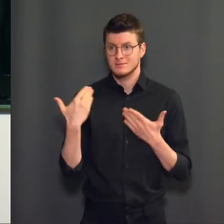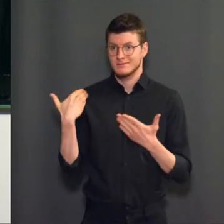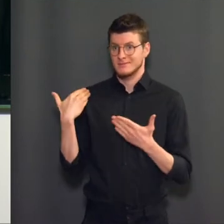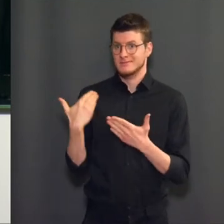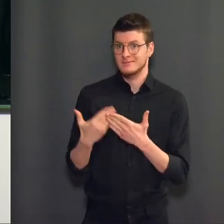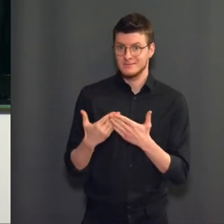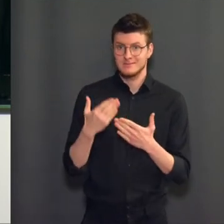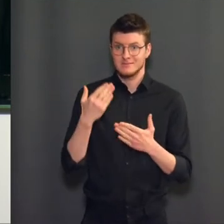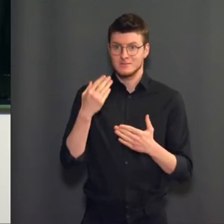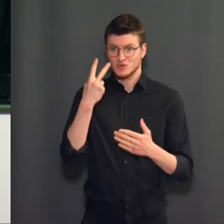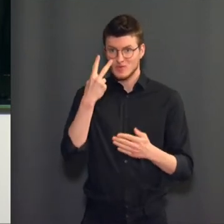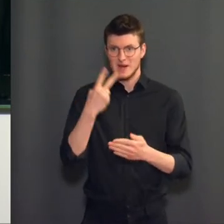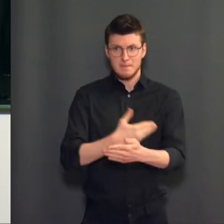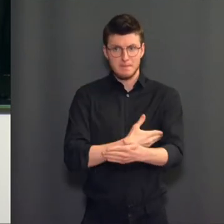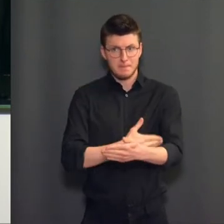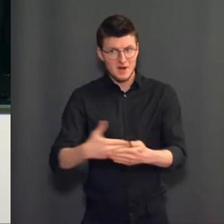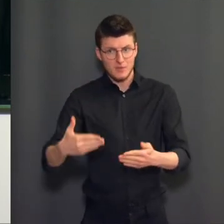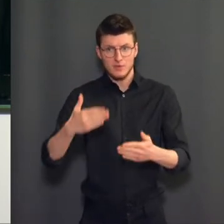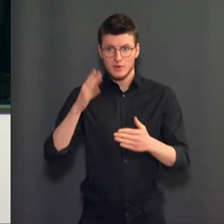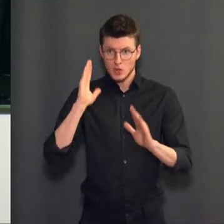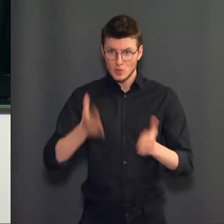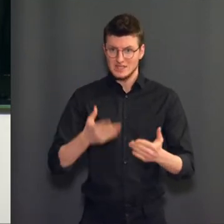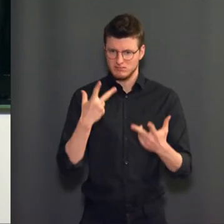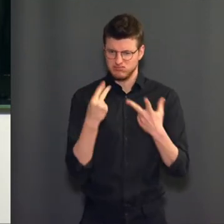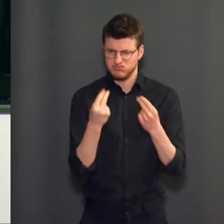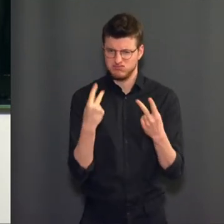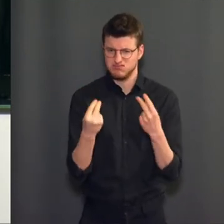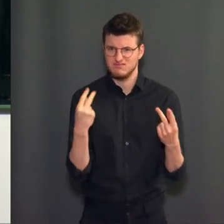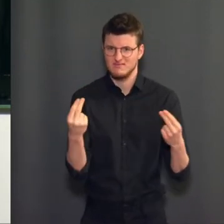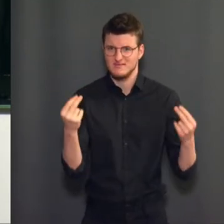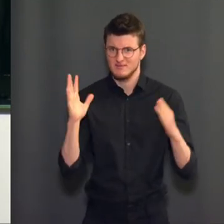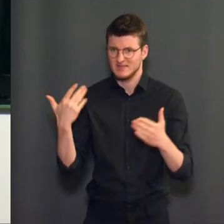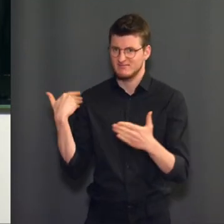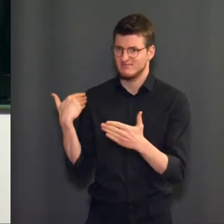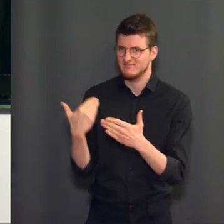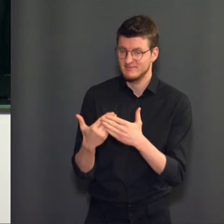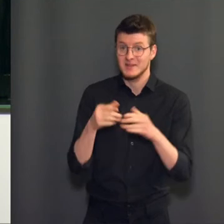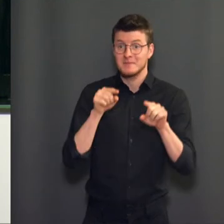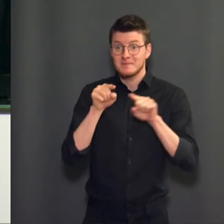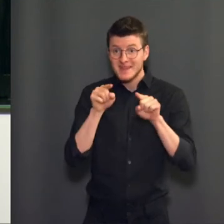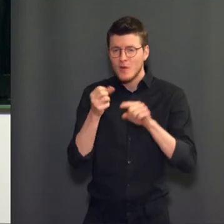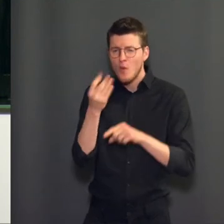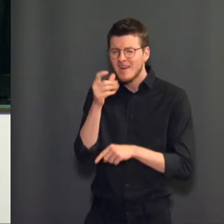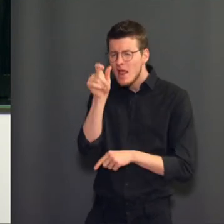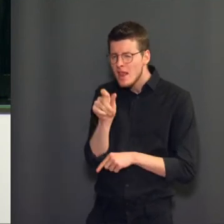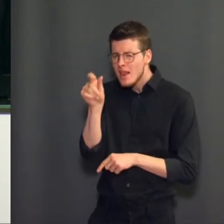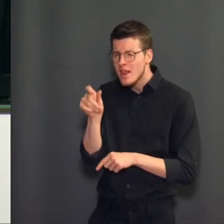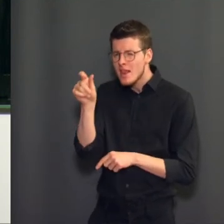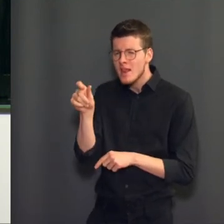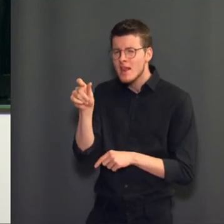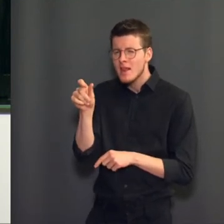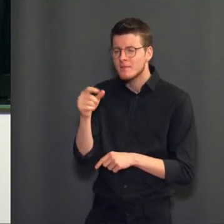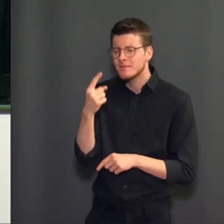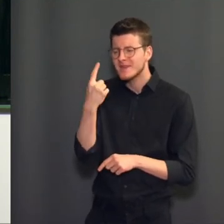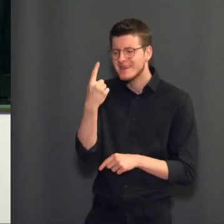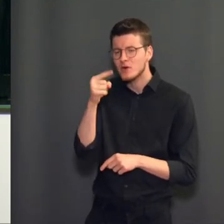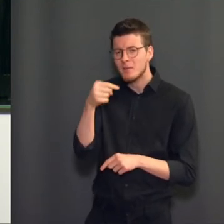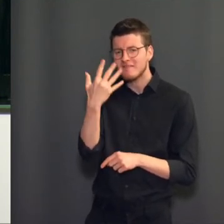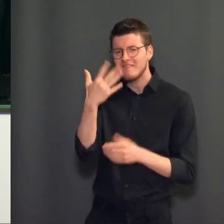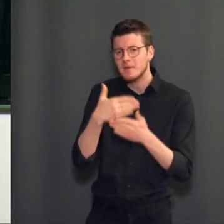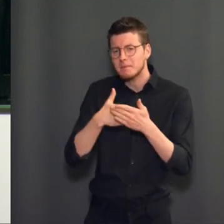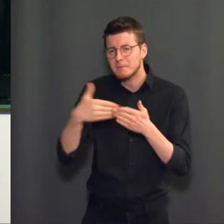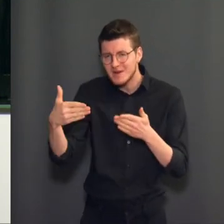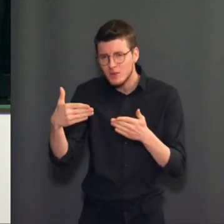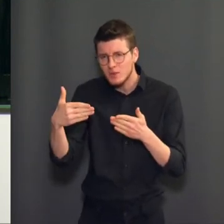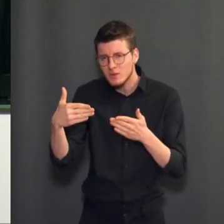toegediend. Daarmee is 1,5 miljoen mensen, of meer dan 16% van de bevolking, beschermd tegen het